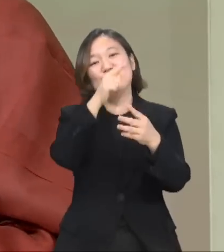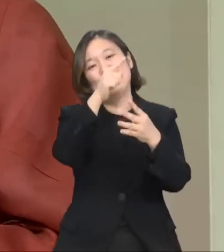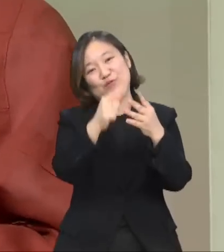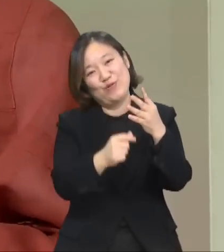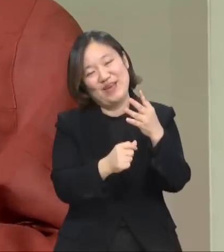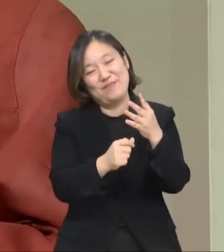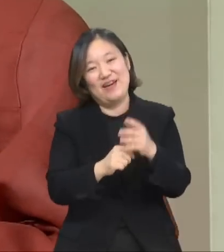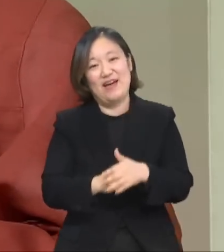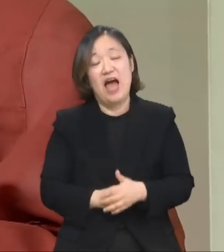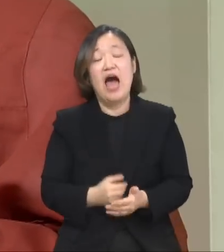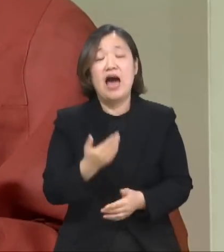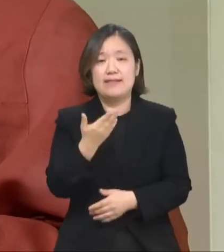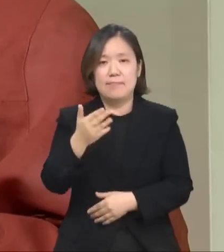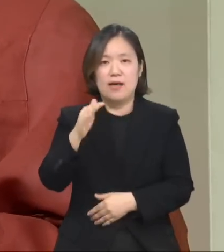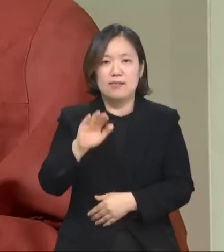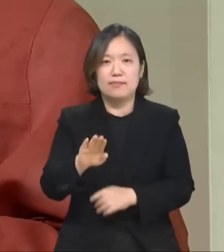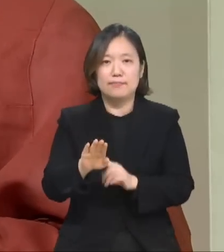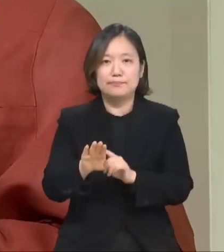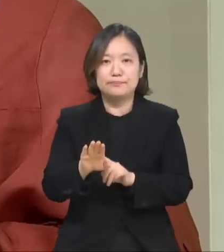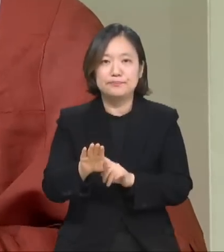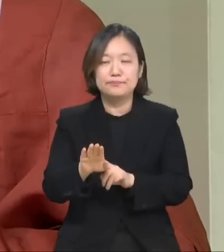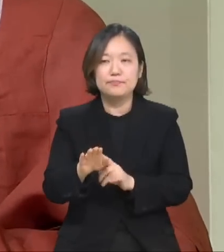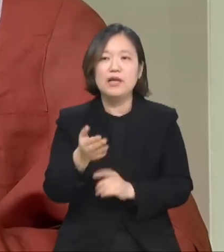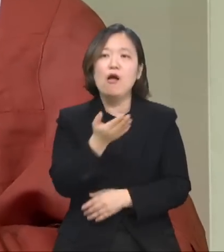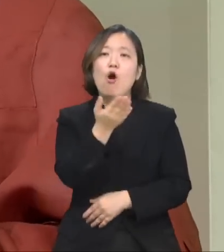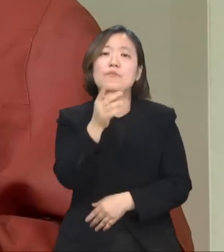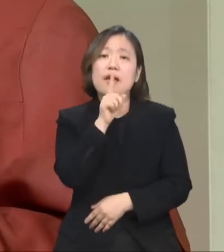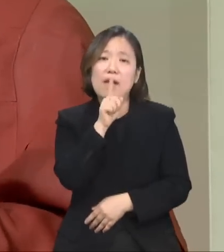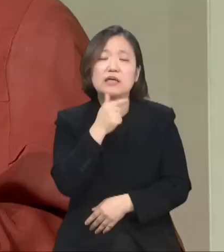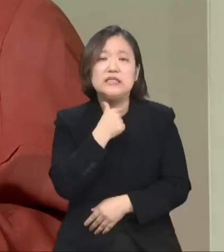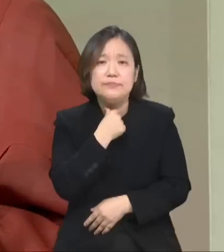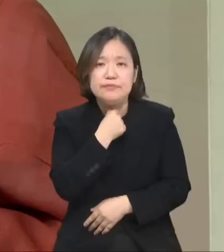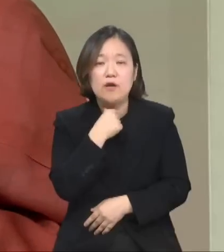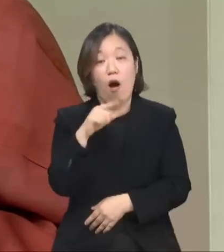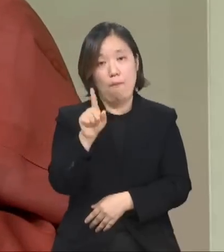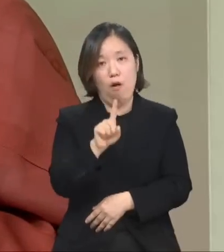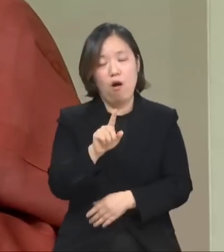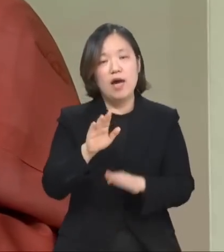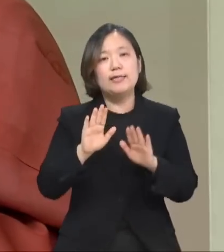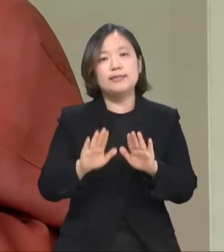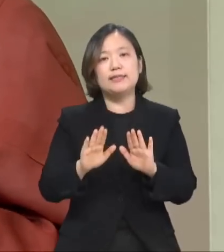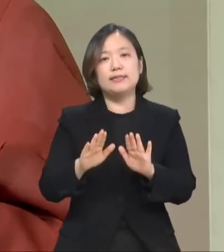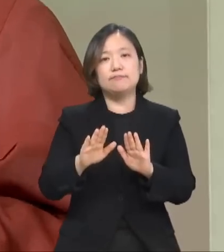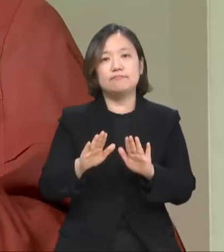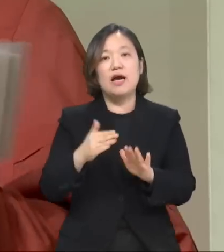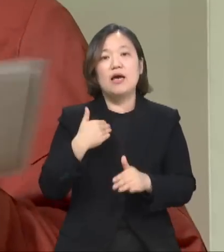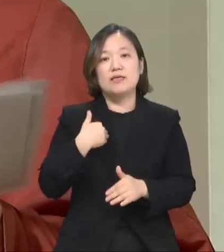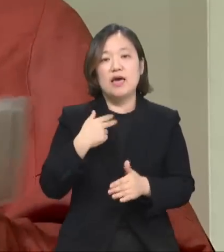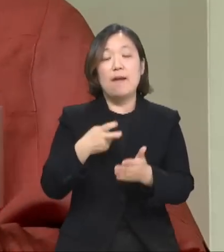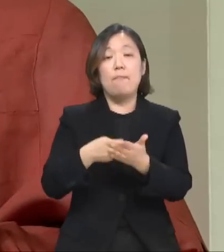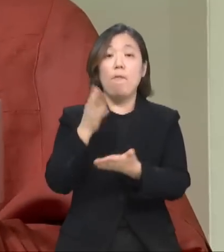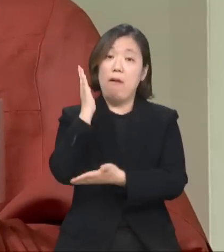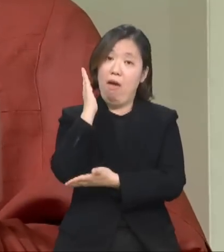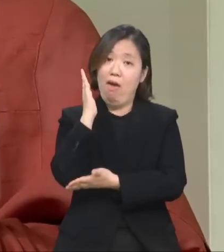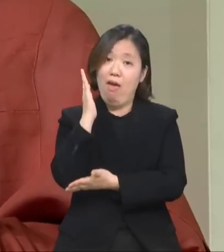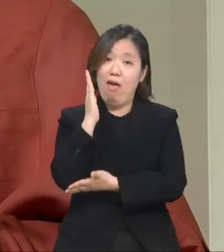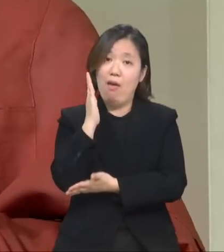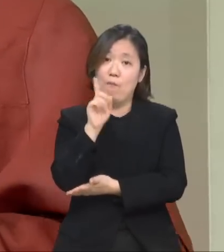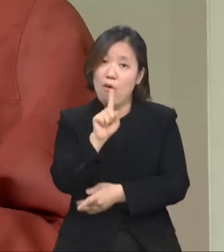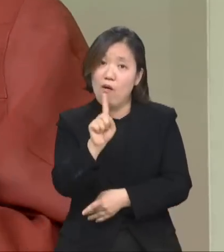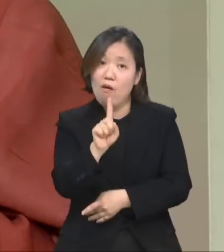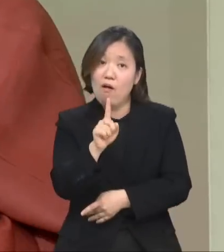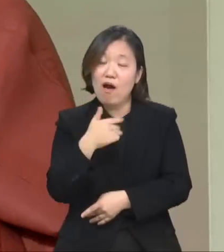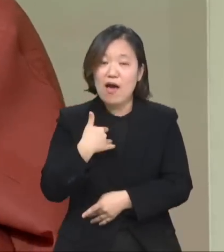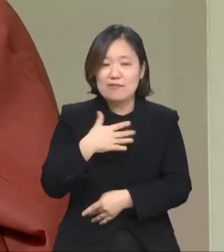다시 한번 강조드리지만 제가 여러분들에게 알려드리는 소나무 법문도 왕초보를 위한 법문입니다